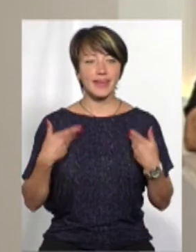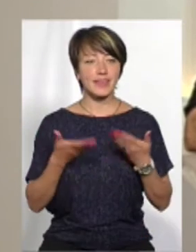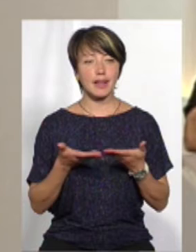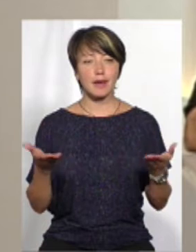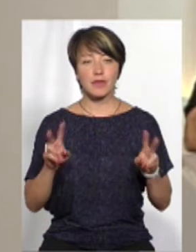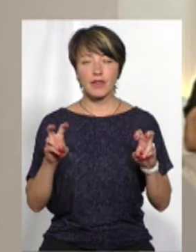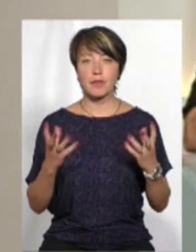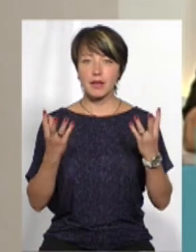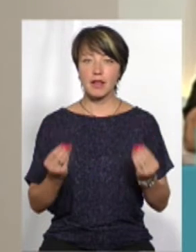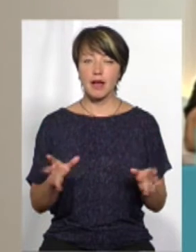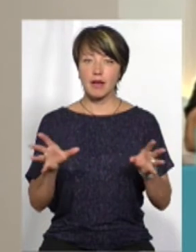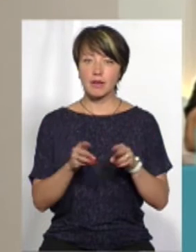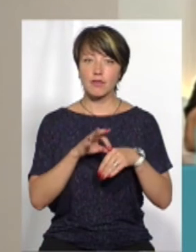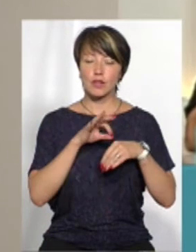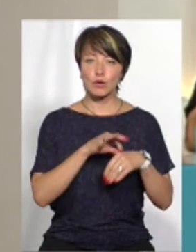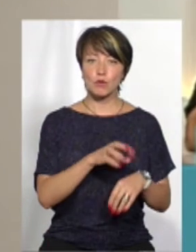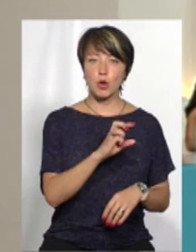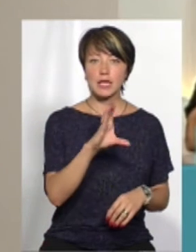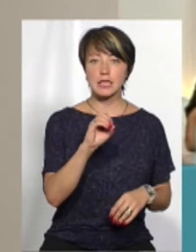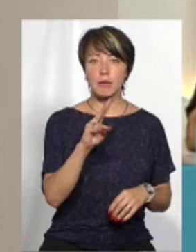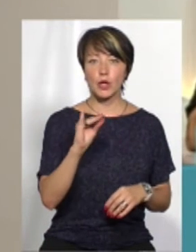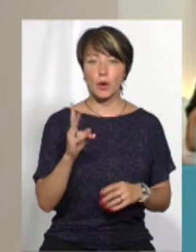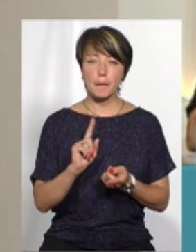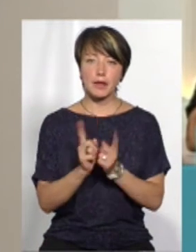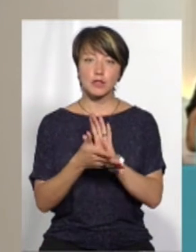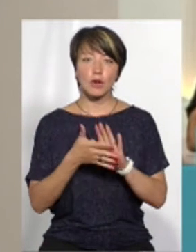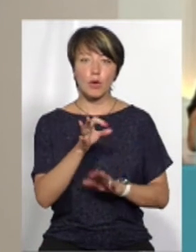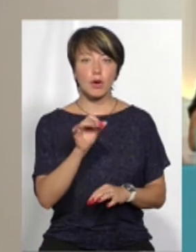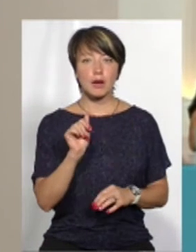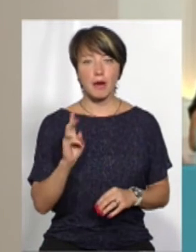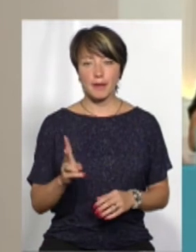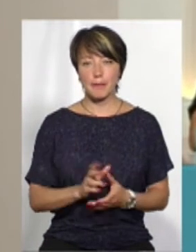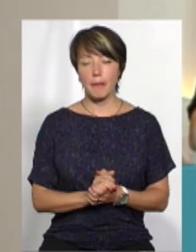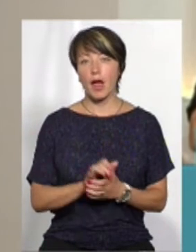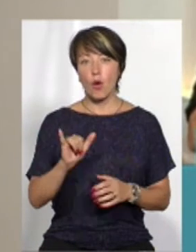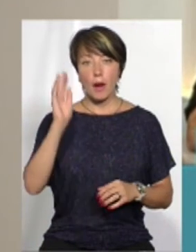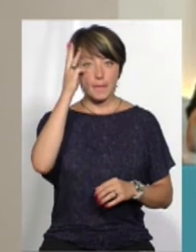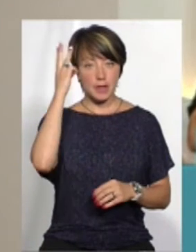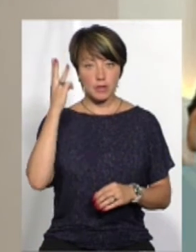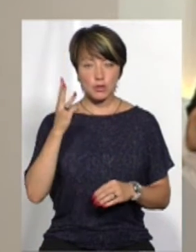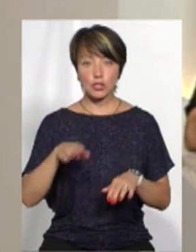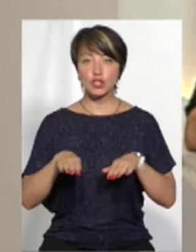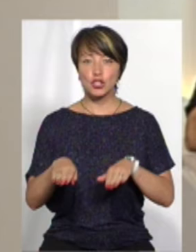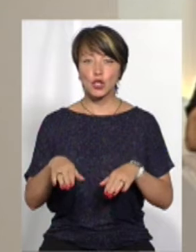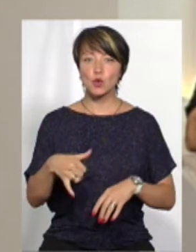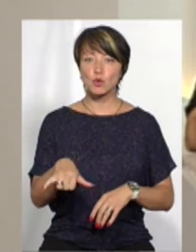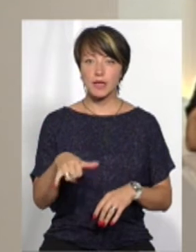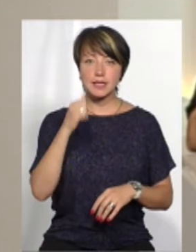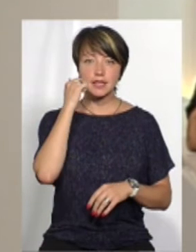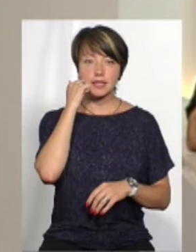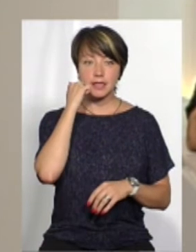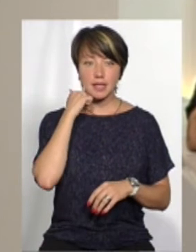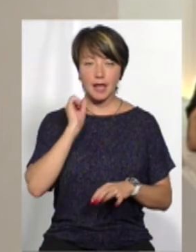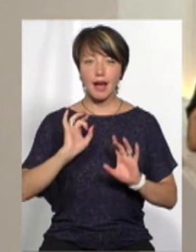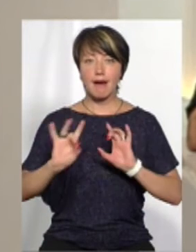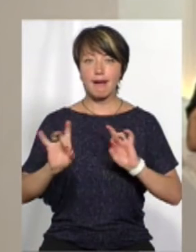Вітаємо у темі дня. З вами Богдан Семенюк. На жестову мову перекладає Ольга Рибак. У Хмельницькому шиють сумки із старих